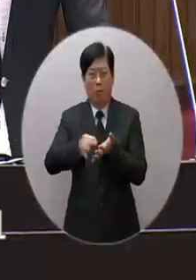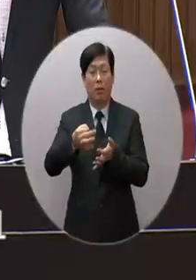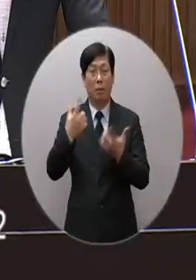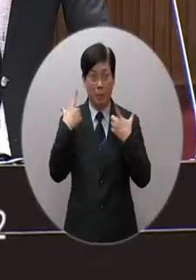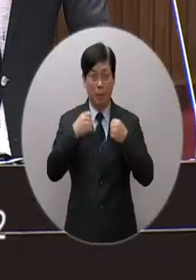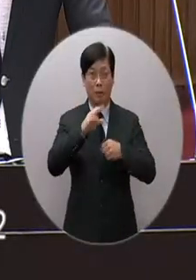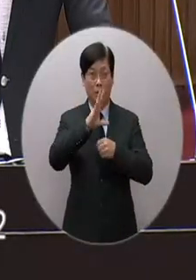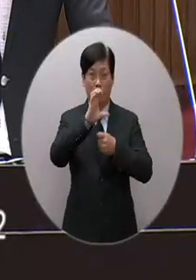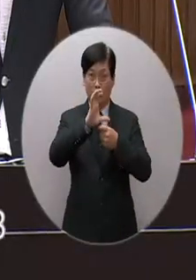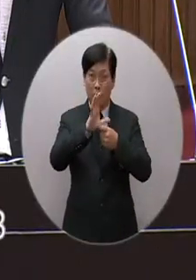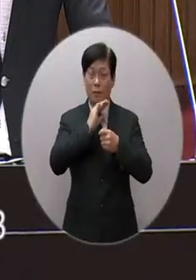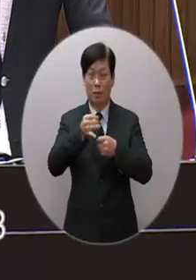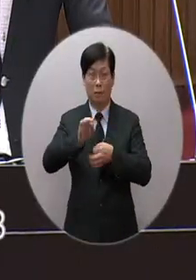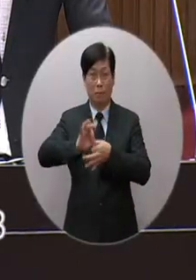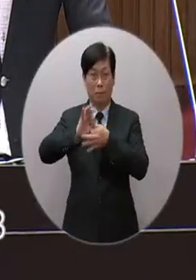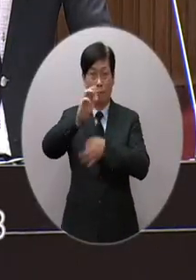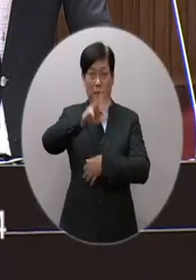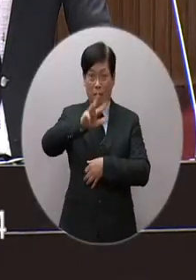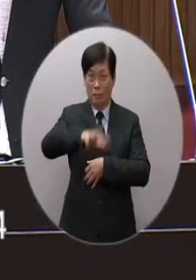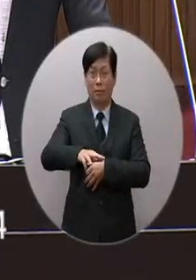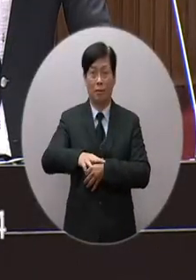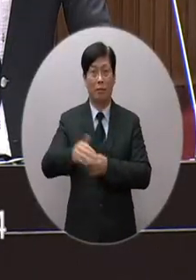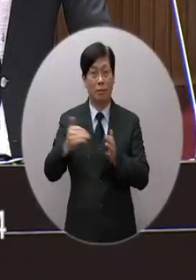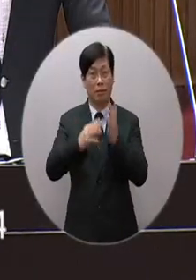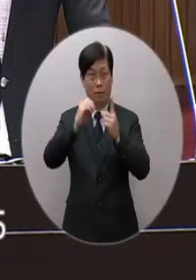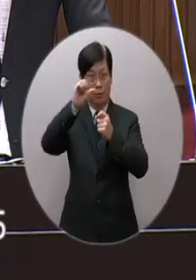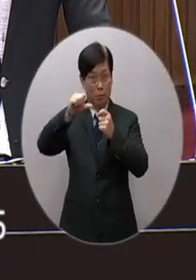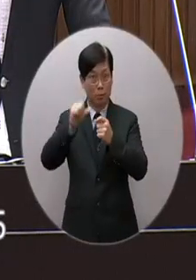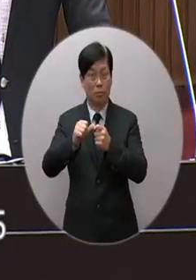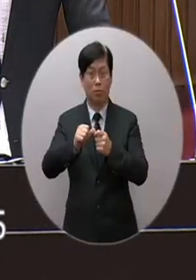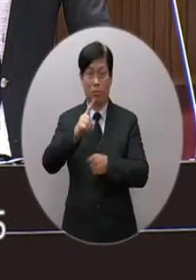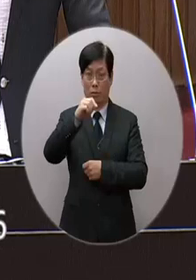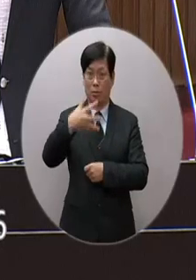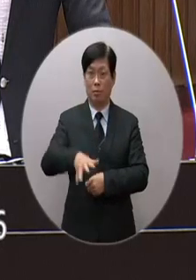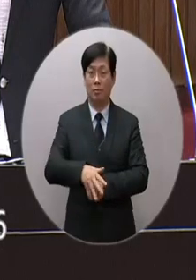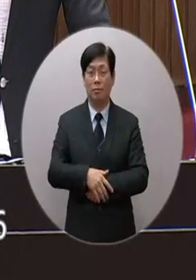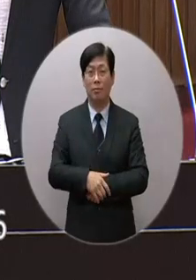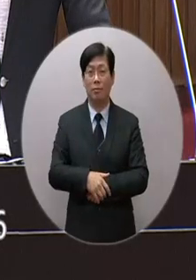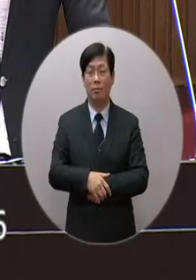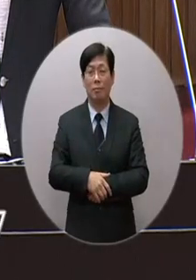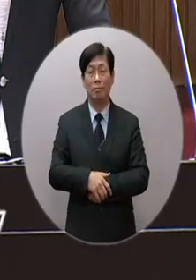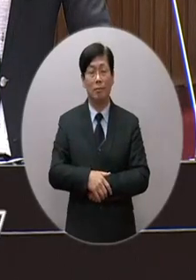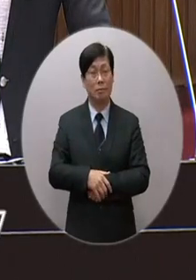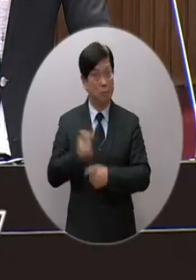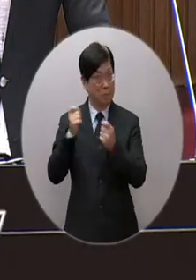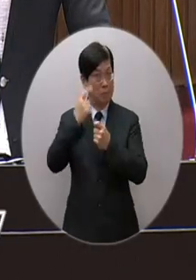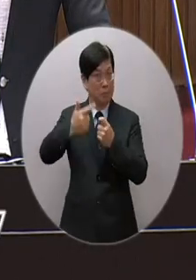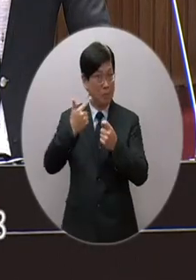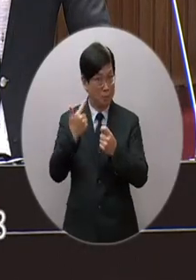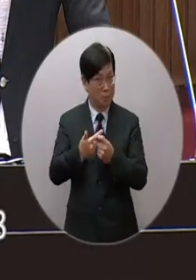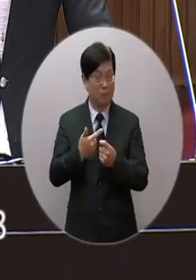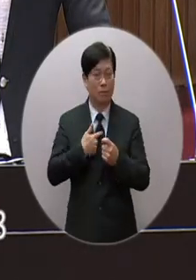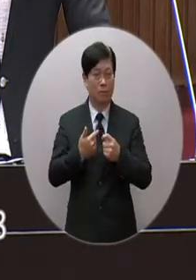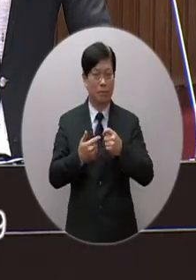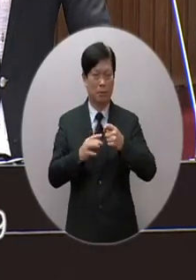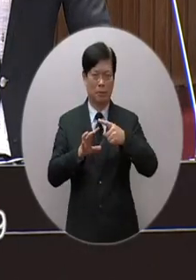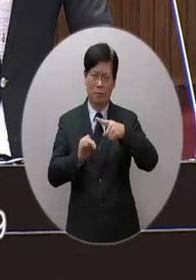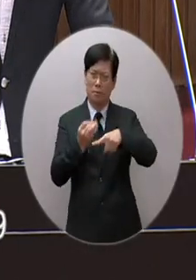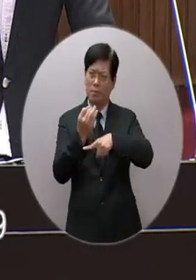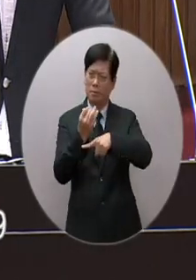均8000多，现在已经飙涨到105年，已经飙涨到10,000多，也就近6年涨幅高